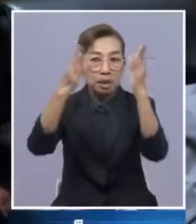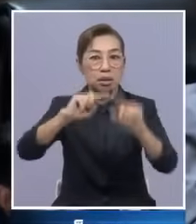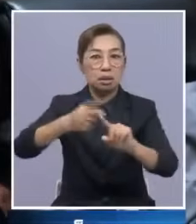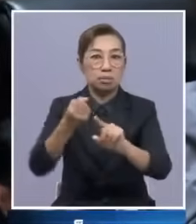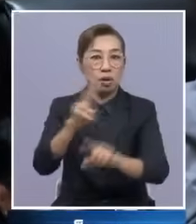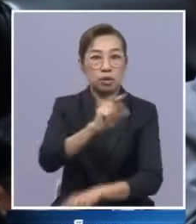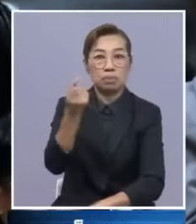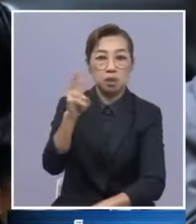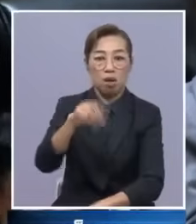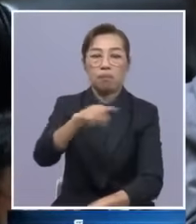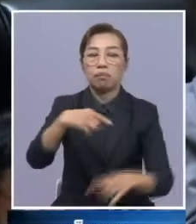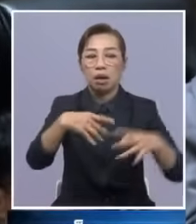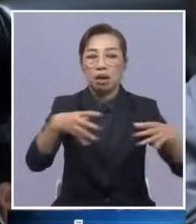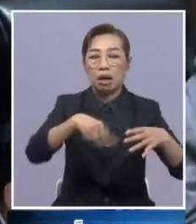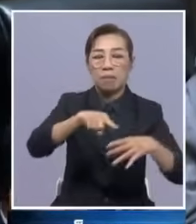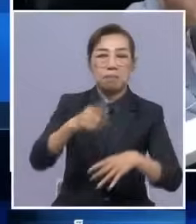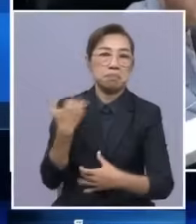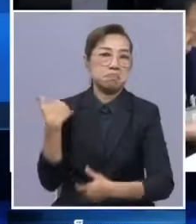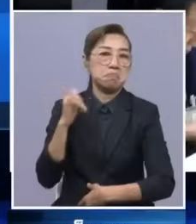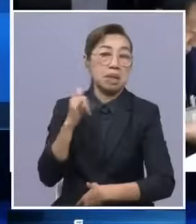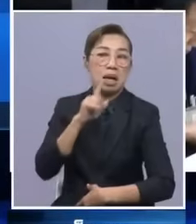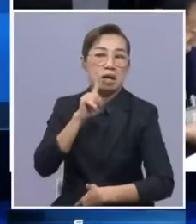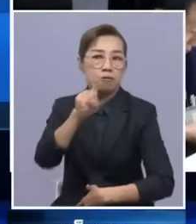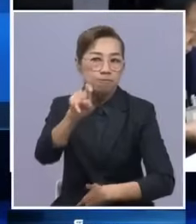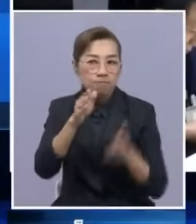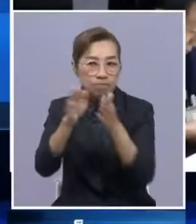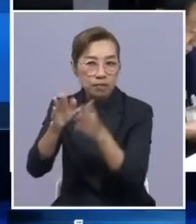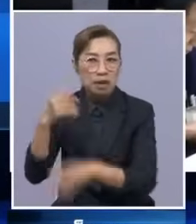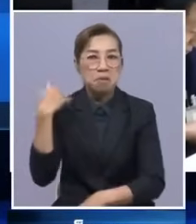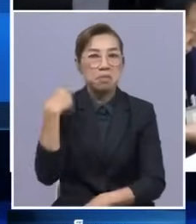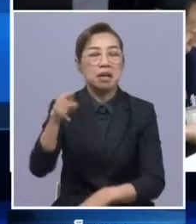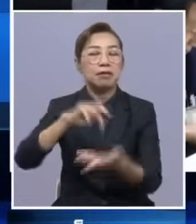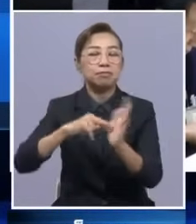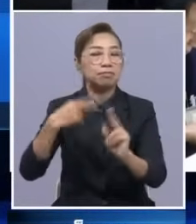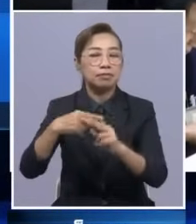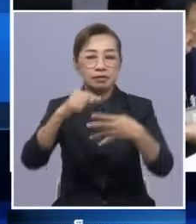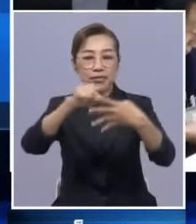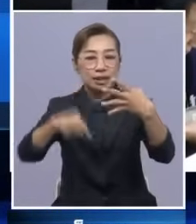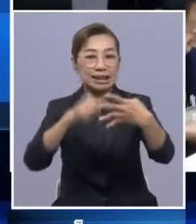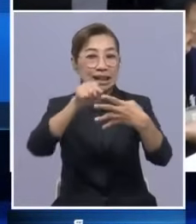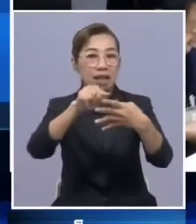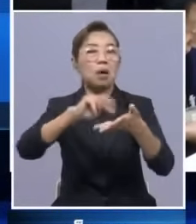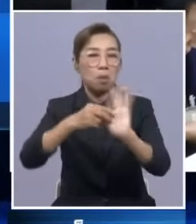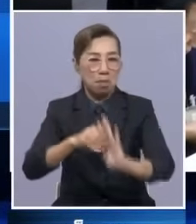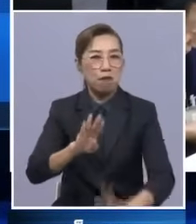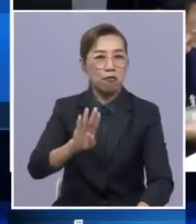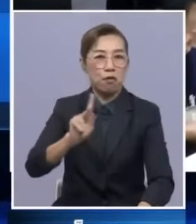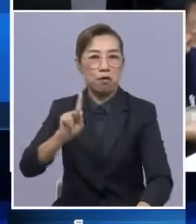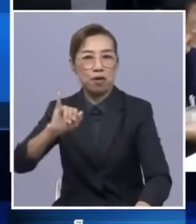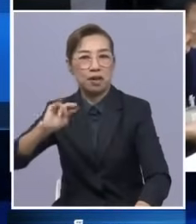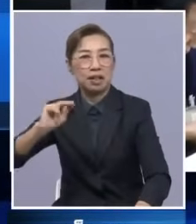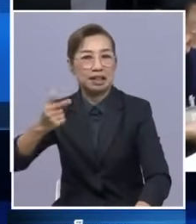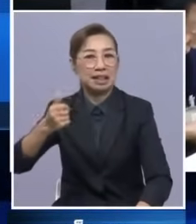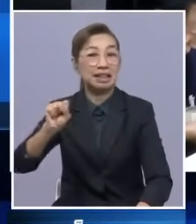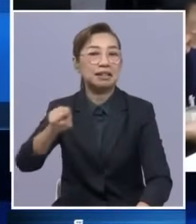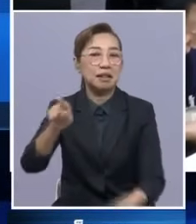12ธันวาคมนี ้ก็เลยตั้งชื่อว่าเป็นโฟคิงโฟคิงของร้อน ใช่ค่ะ ที่รัฐบาลเพื่อไทยอาจจะต้องเจอในการเปิดส